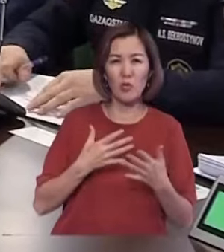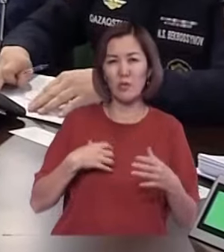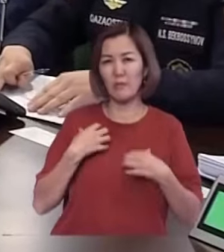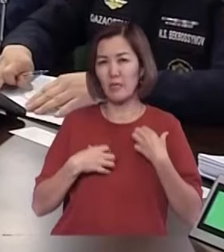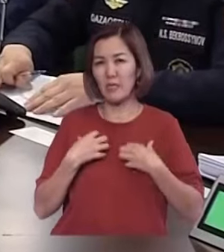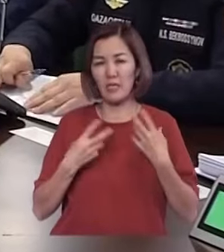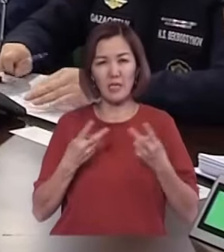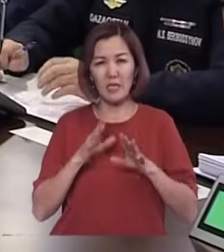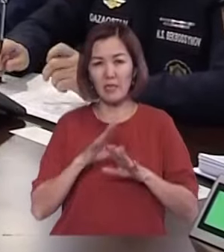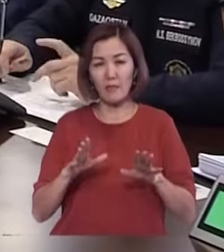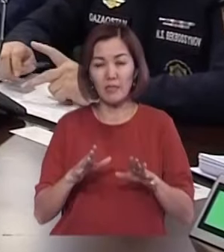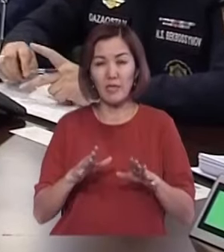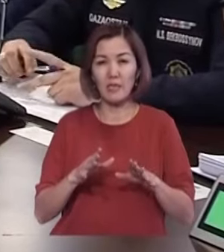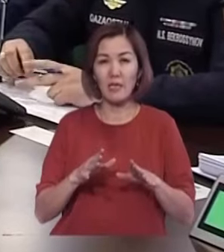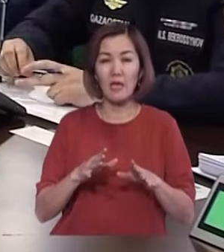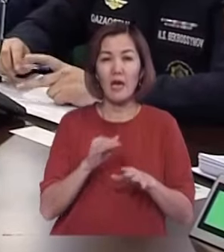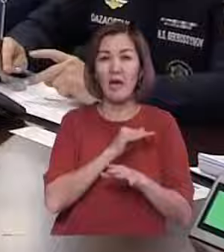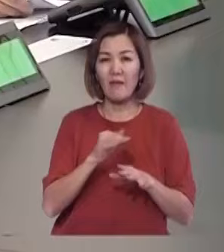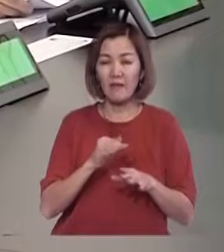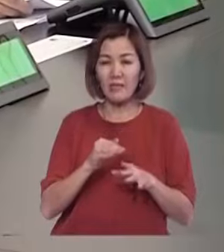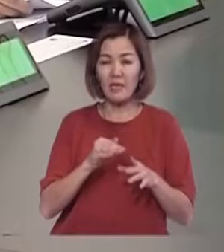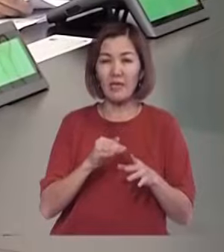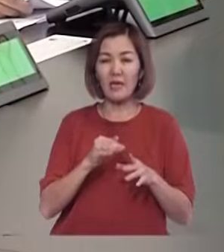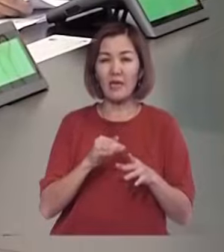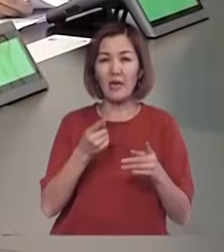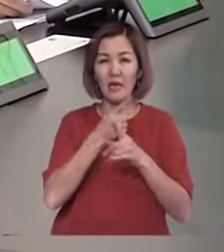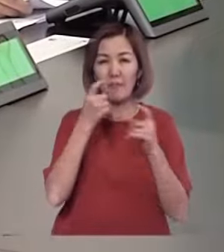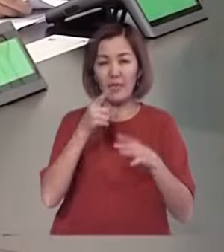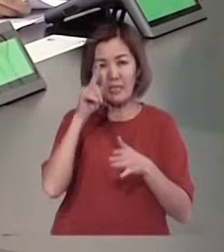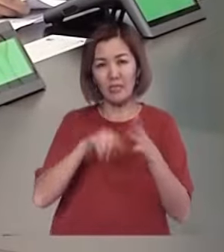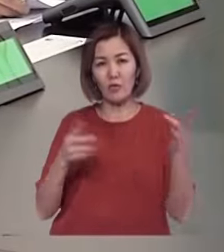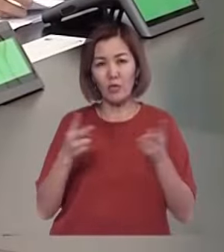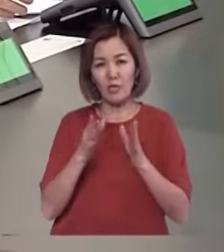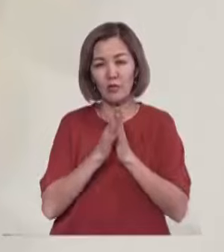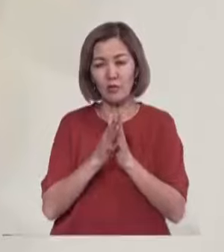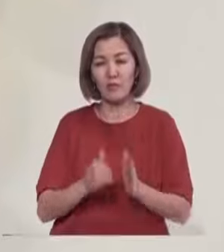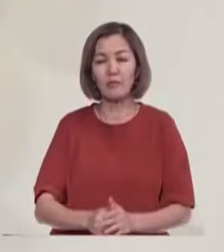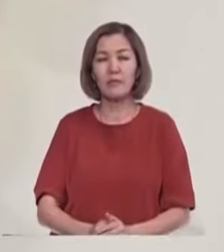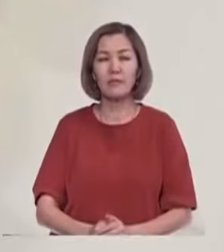дүрлікпеуге шақырамыз. Ақпараттарды тек ресми дерек көздерінен ғана алуларыңызды сұраймыз.